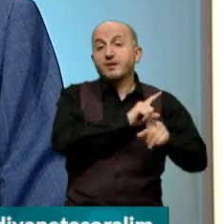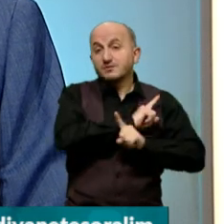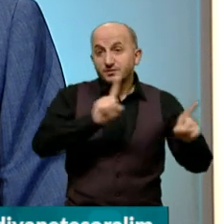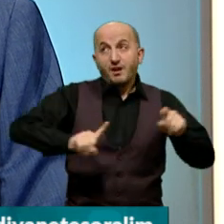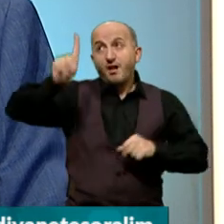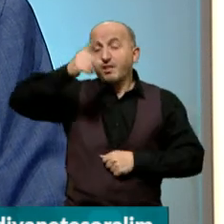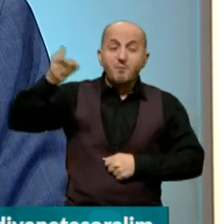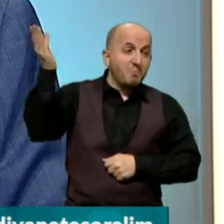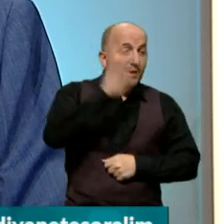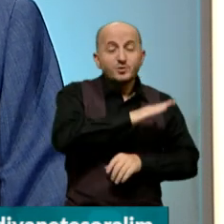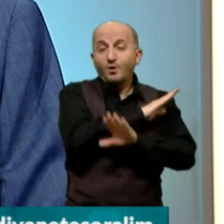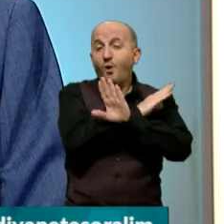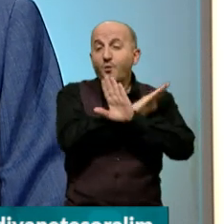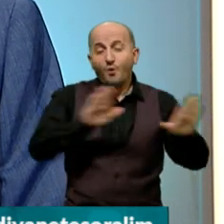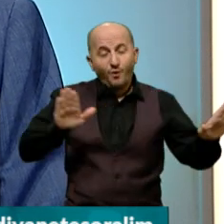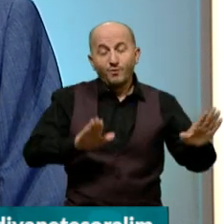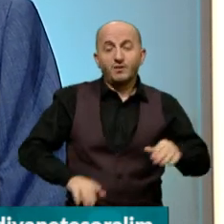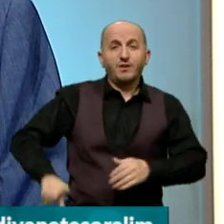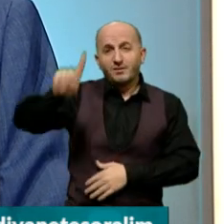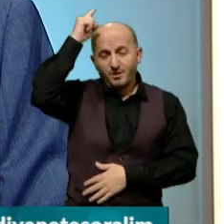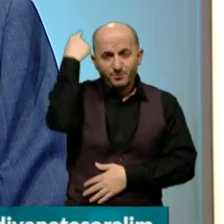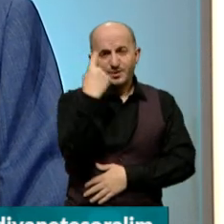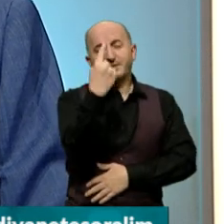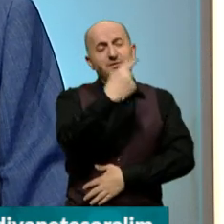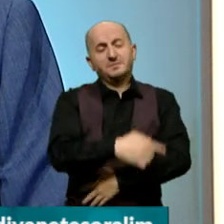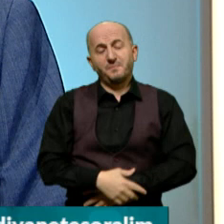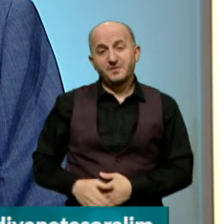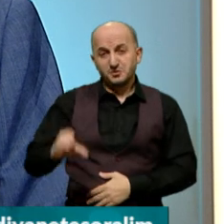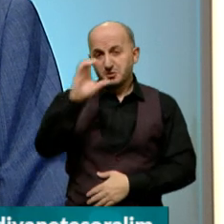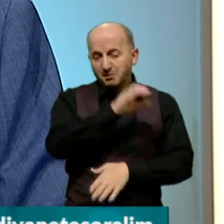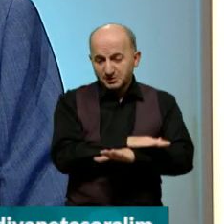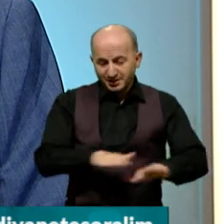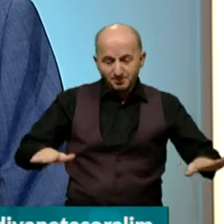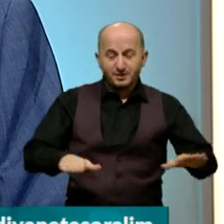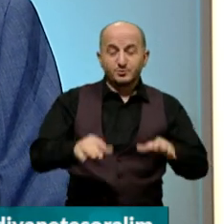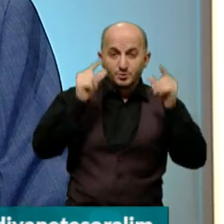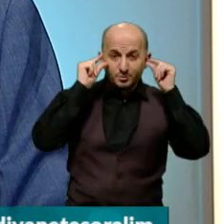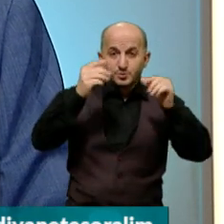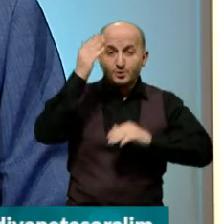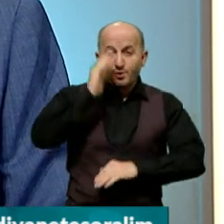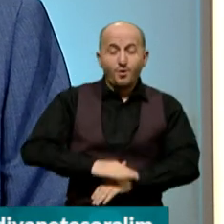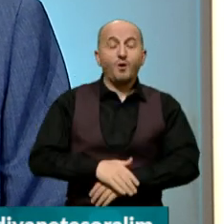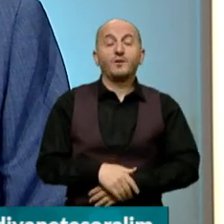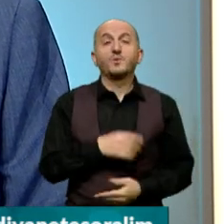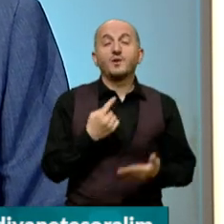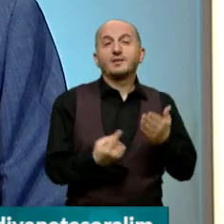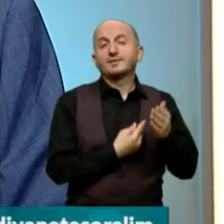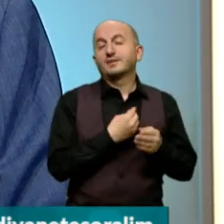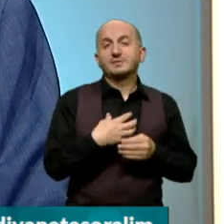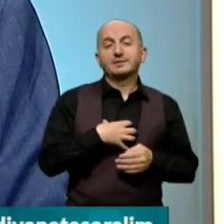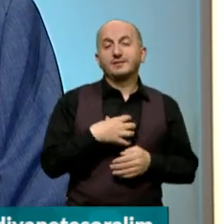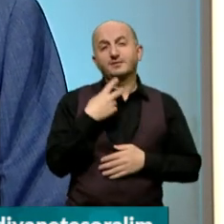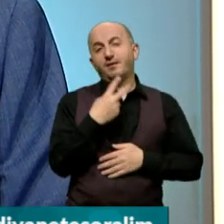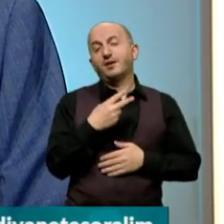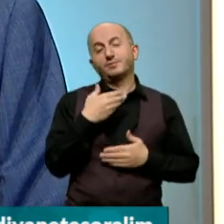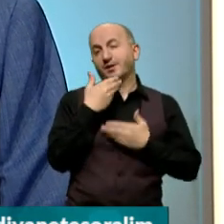yoktur. Kelime-i tevhid İslam'ın temelidir. Bunda bir tereddüt yok. Şimdi Kur'an-ı Kerim'in kendine ait